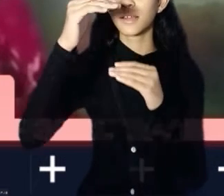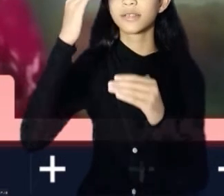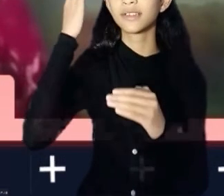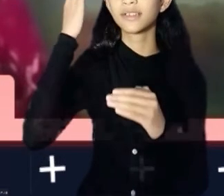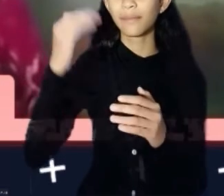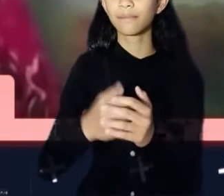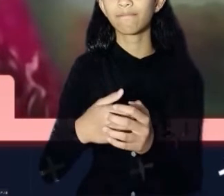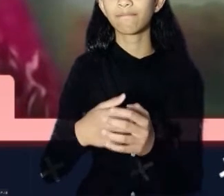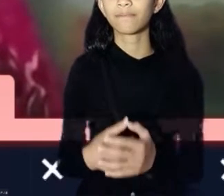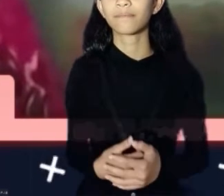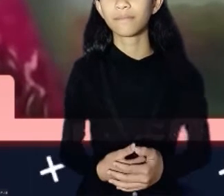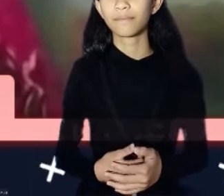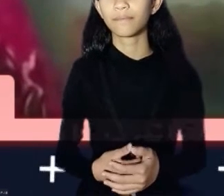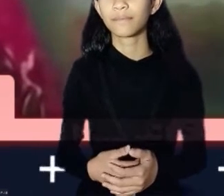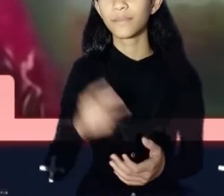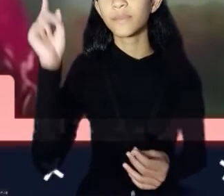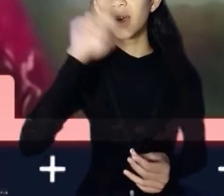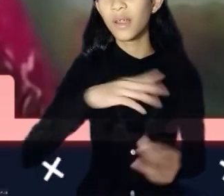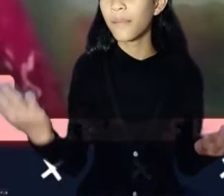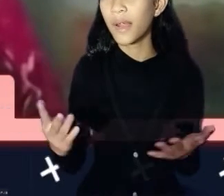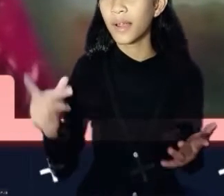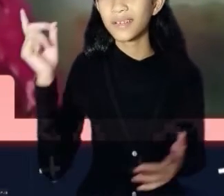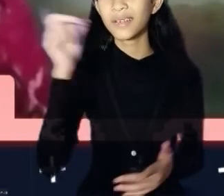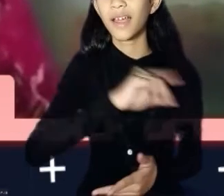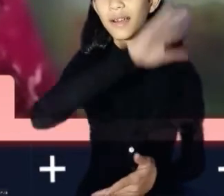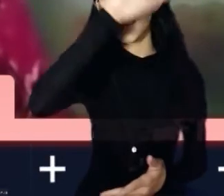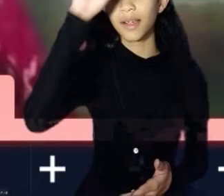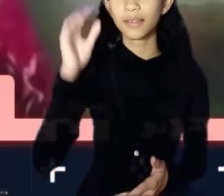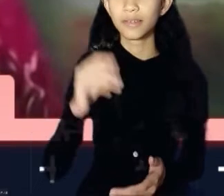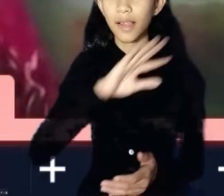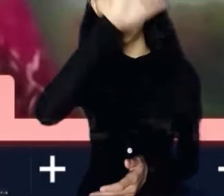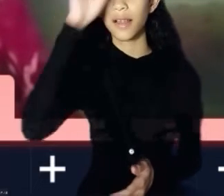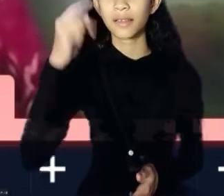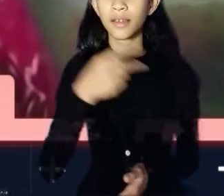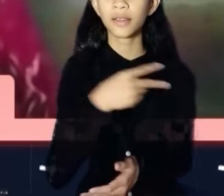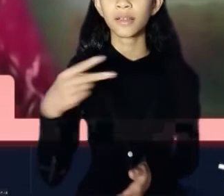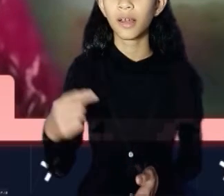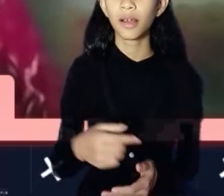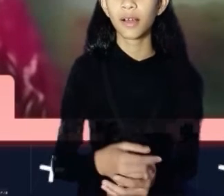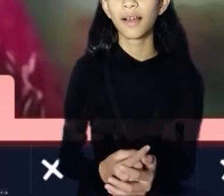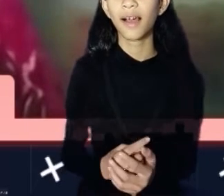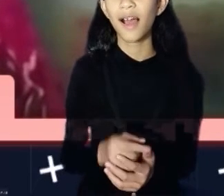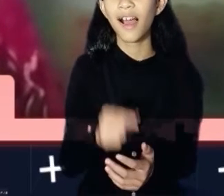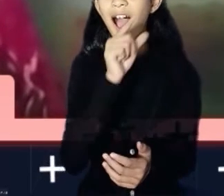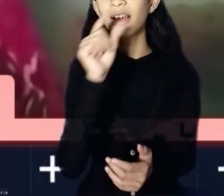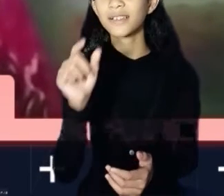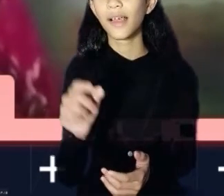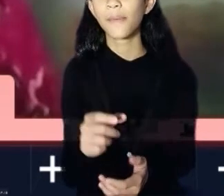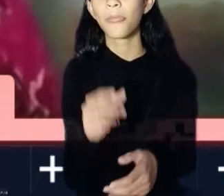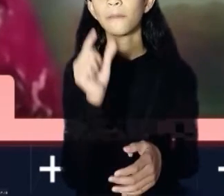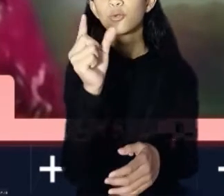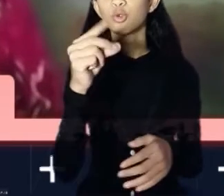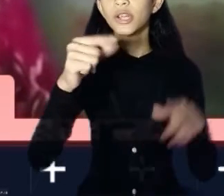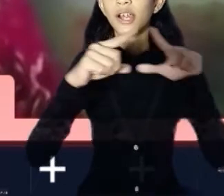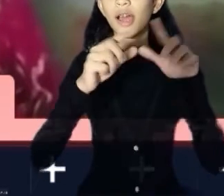dari langit keep disini adalah kata Uranus Uranus bisa juga artinya